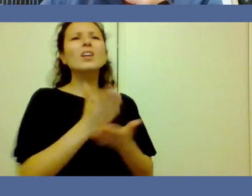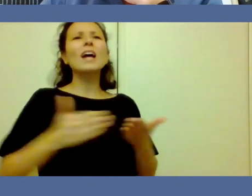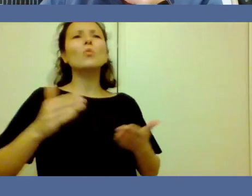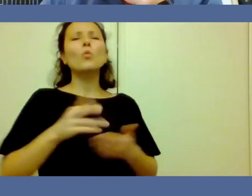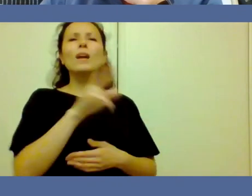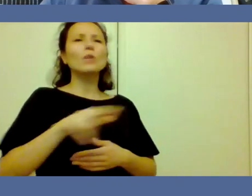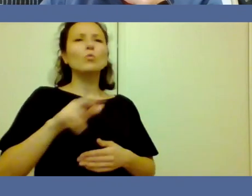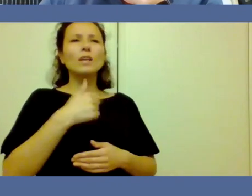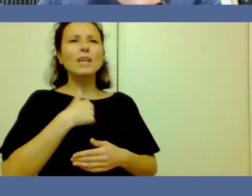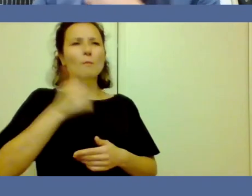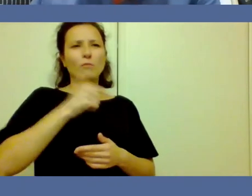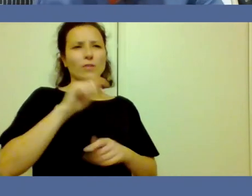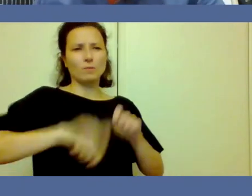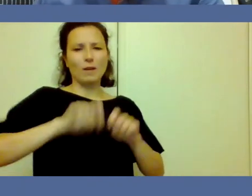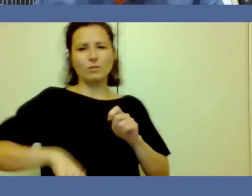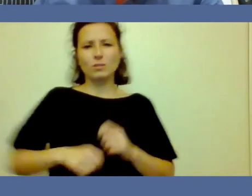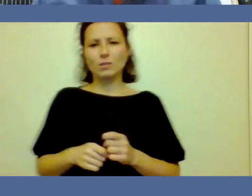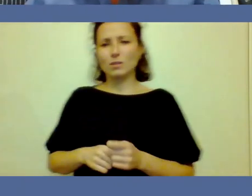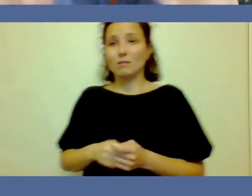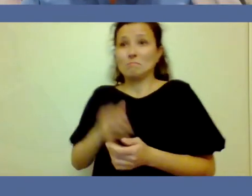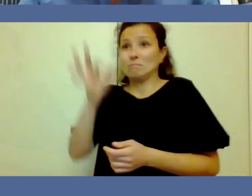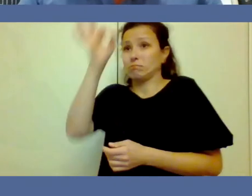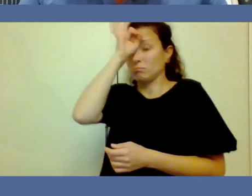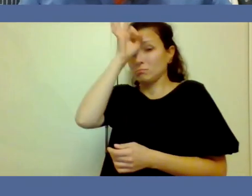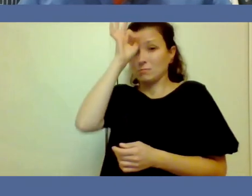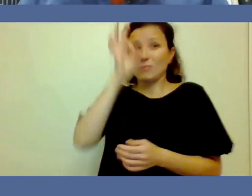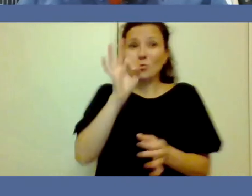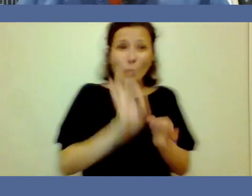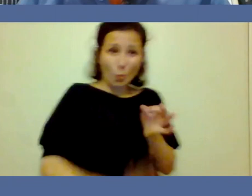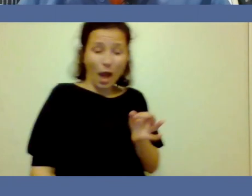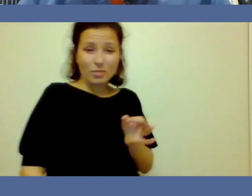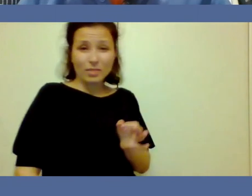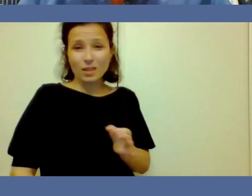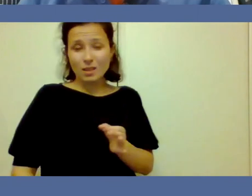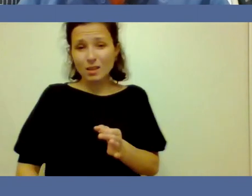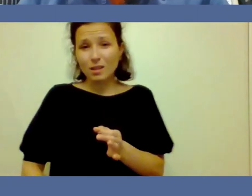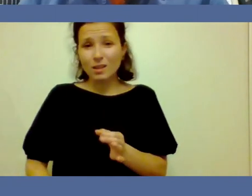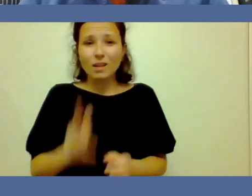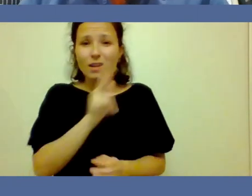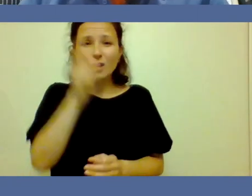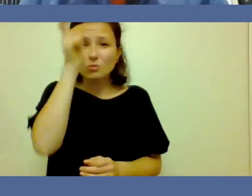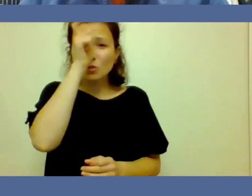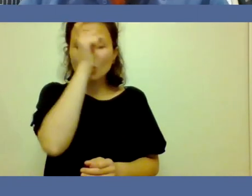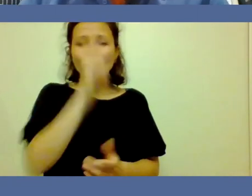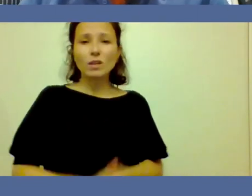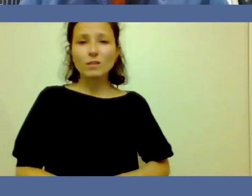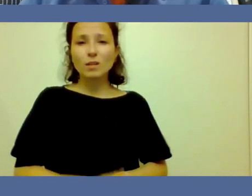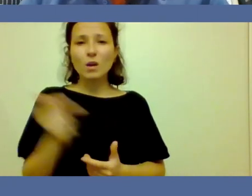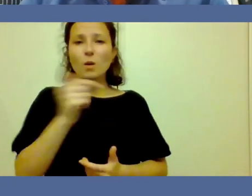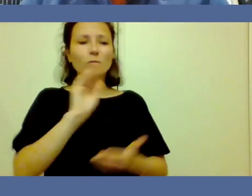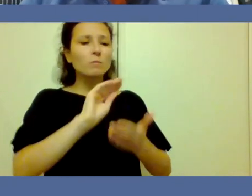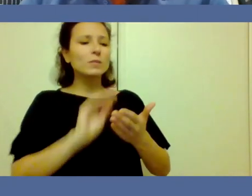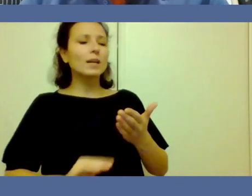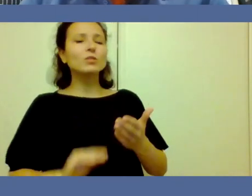żebym sprawdziła? Bladego pojęcia nie mam. No właśnie. Próbuję... To każdy człowiek powinien pisać o tym,